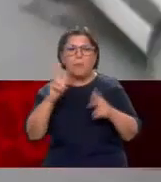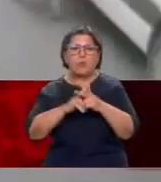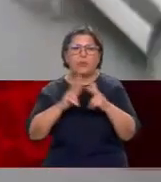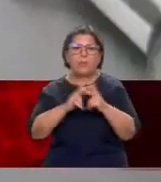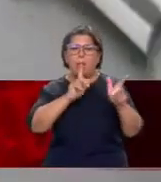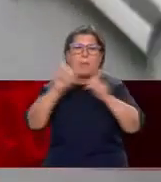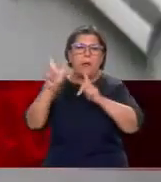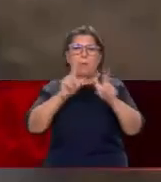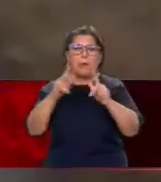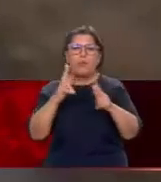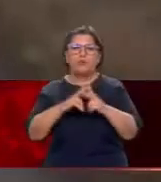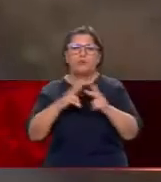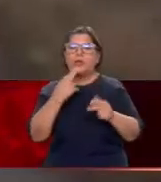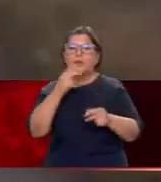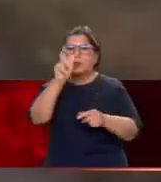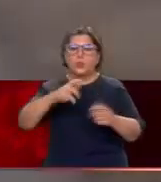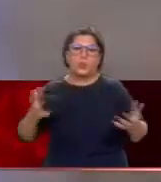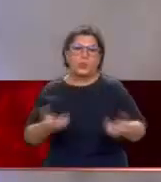Polis kadını kurtardı.